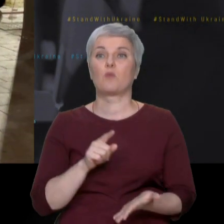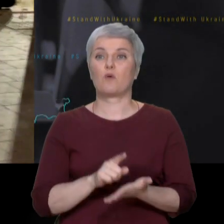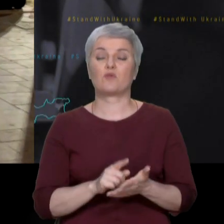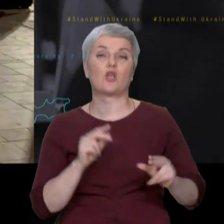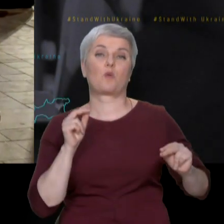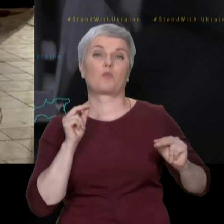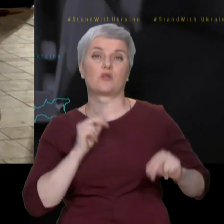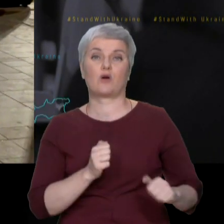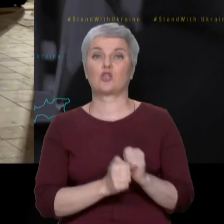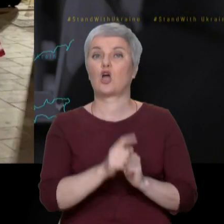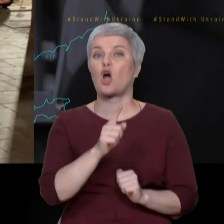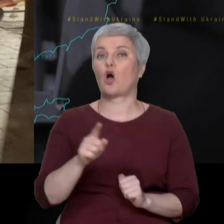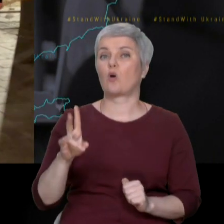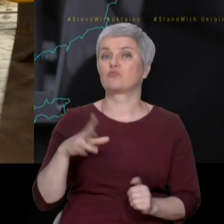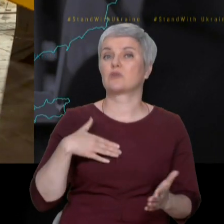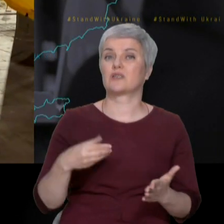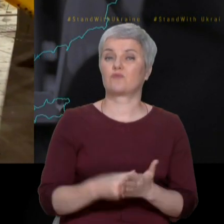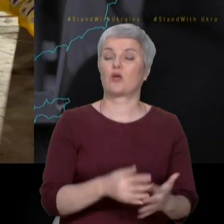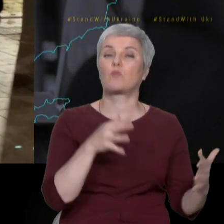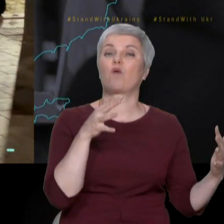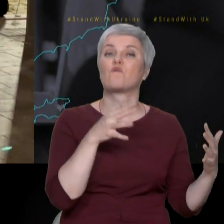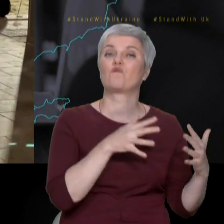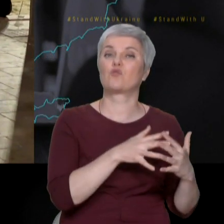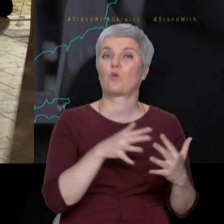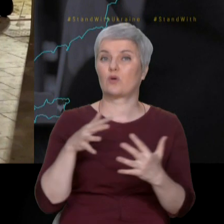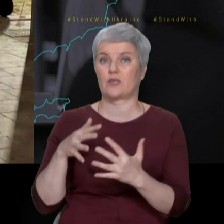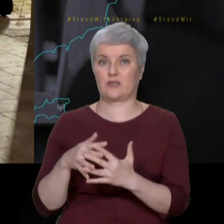своєму фронті, ми повинні